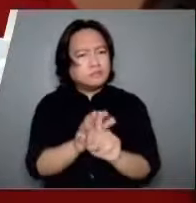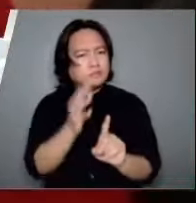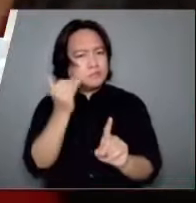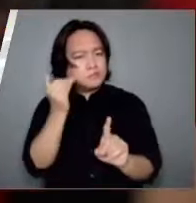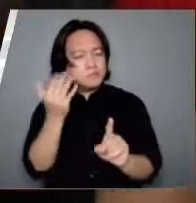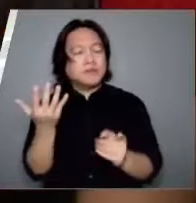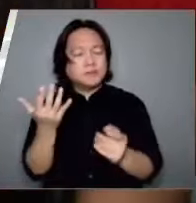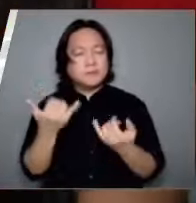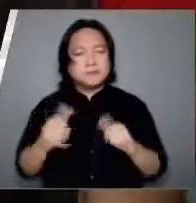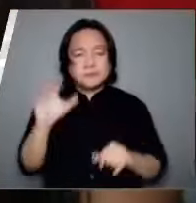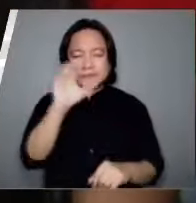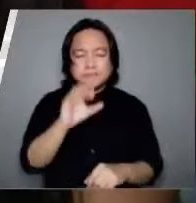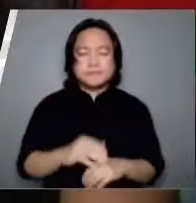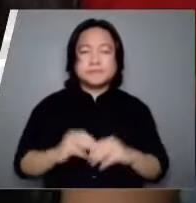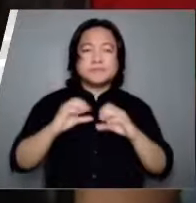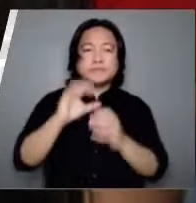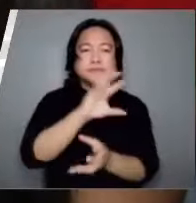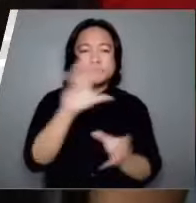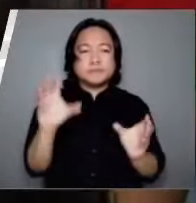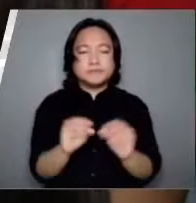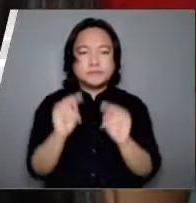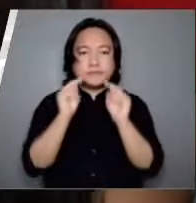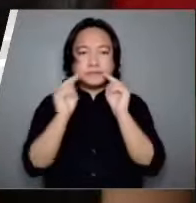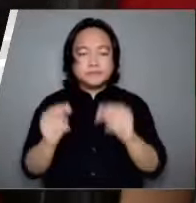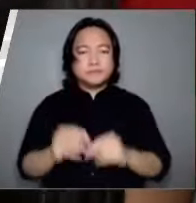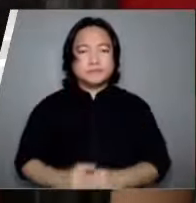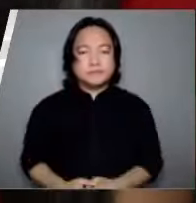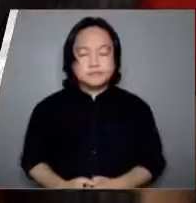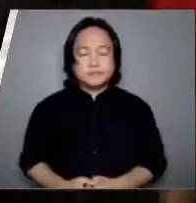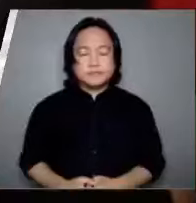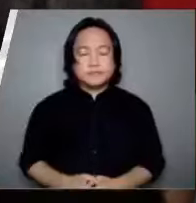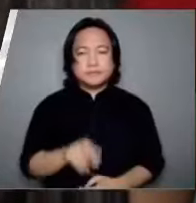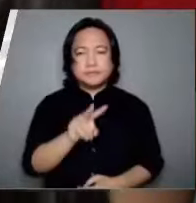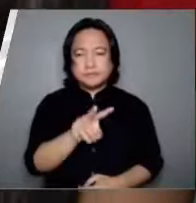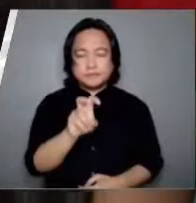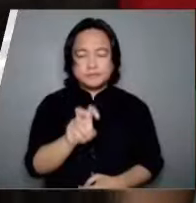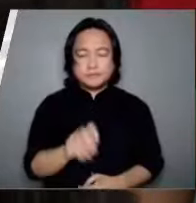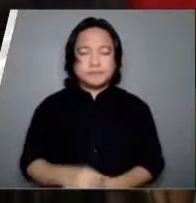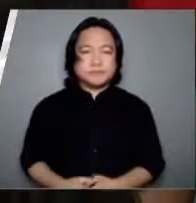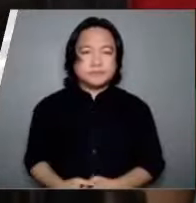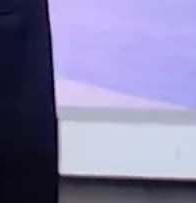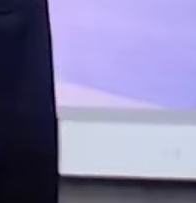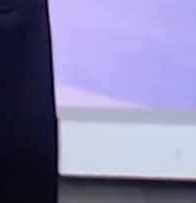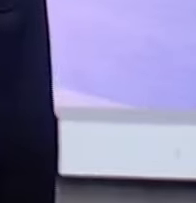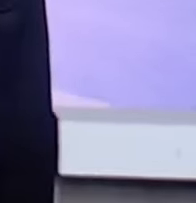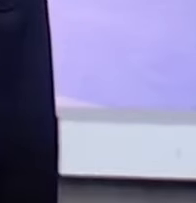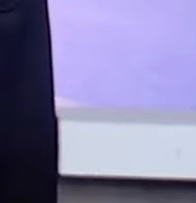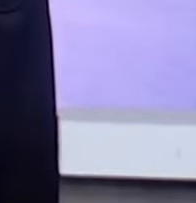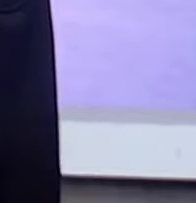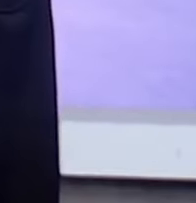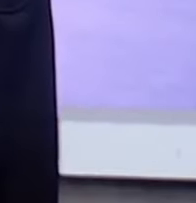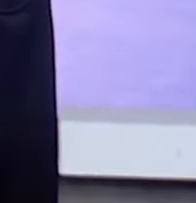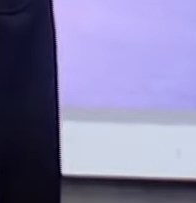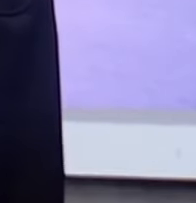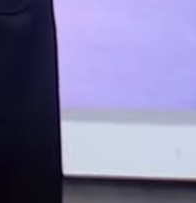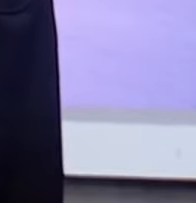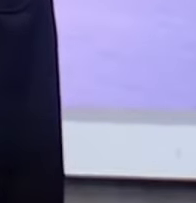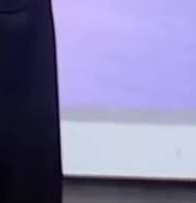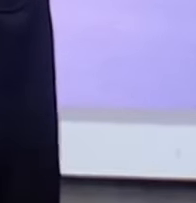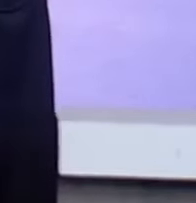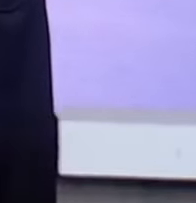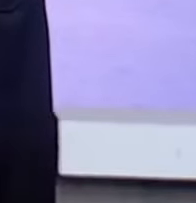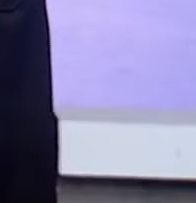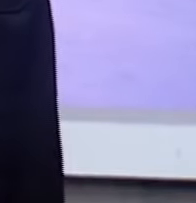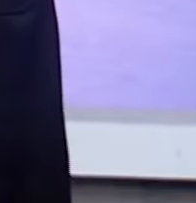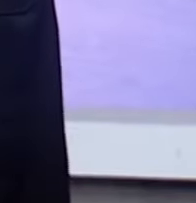GMA Integrated News, Marisol Abdurrahman, ang inyong saksi. Mga kapuso,